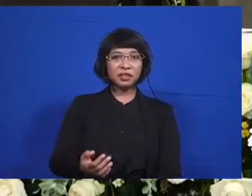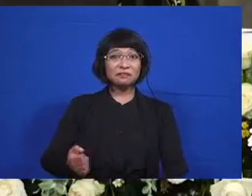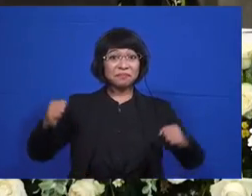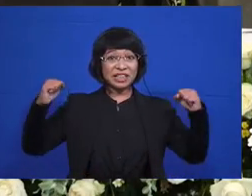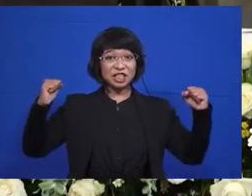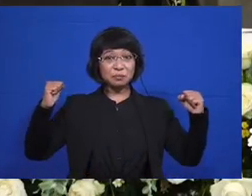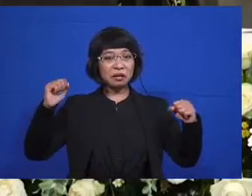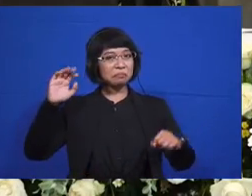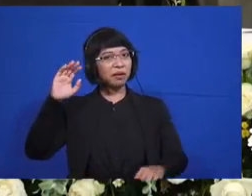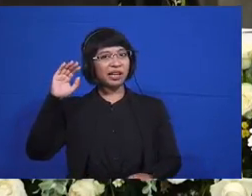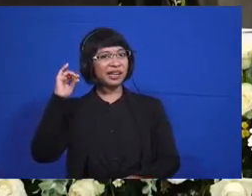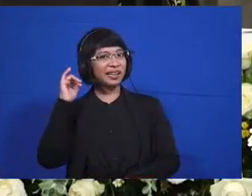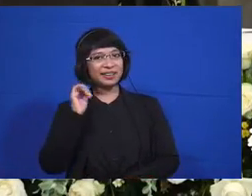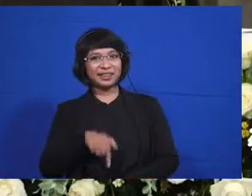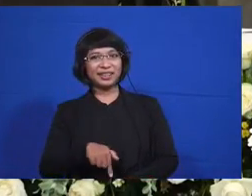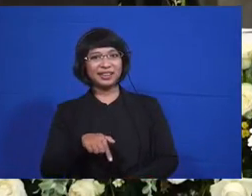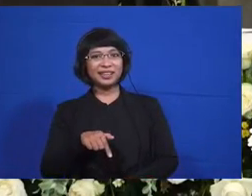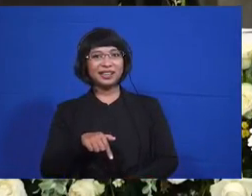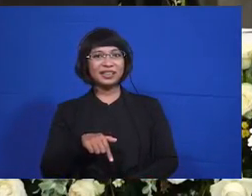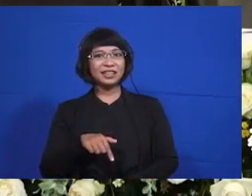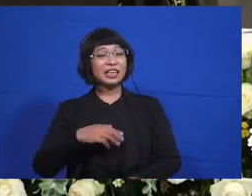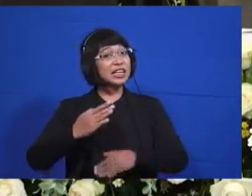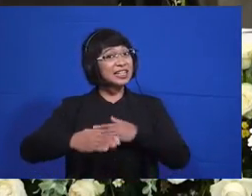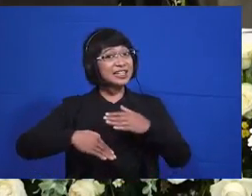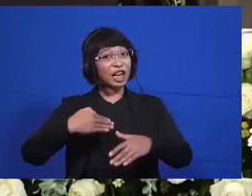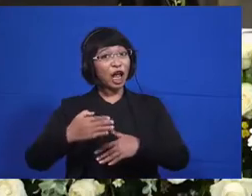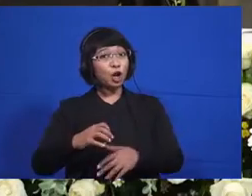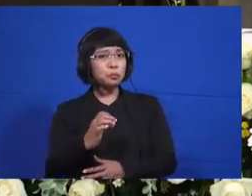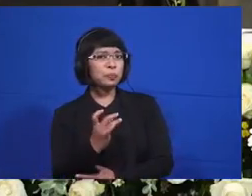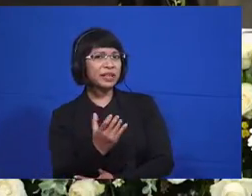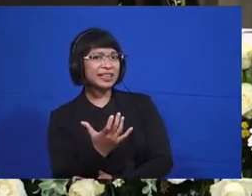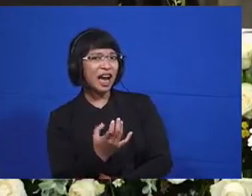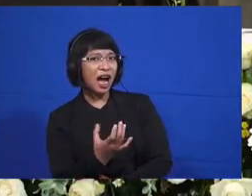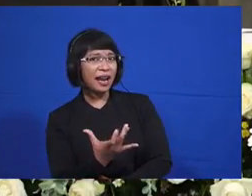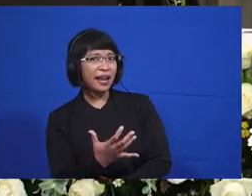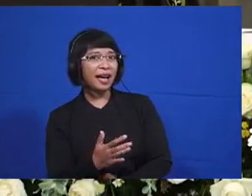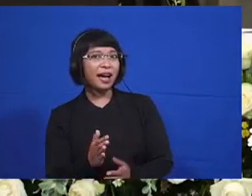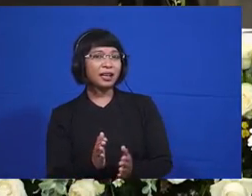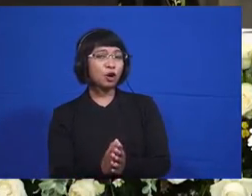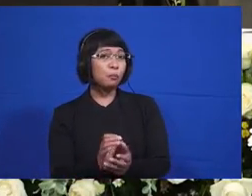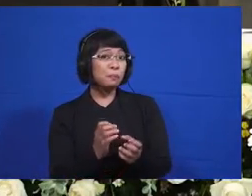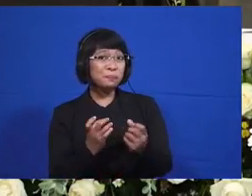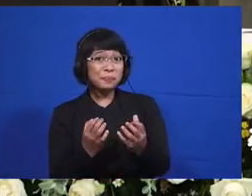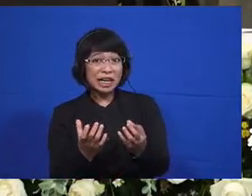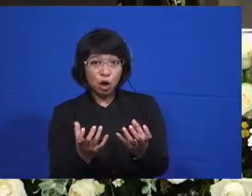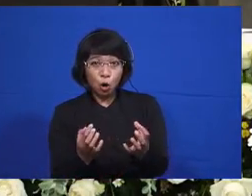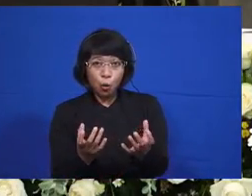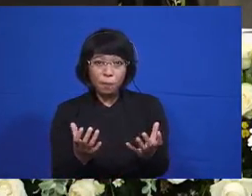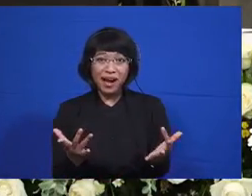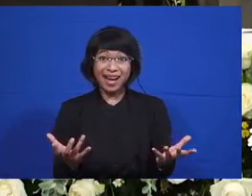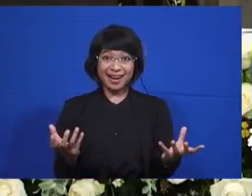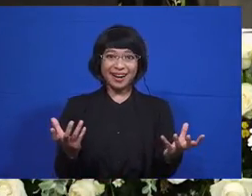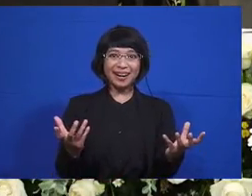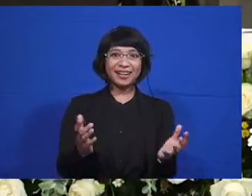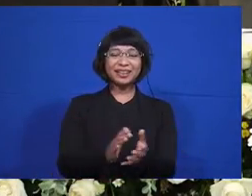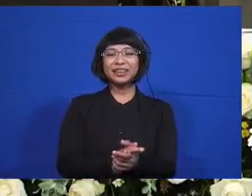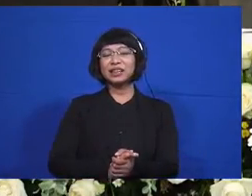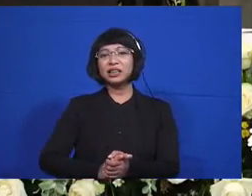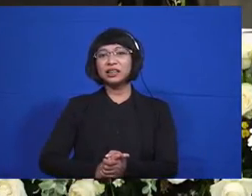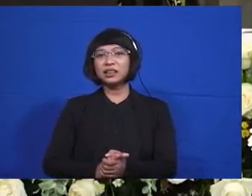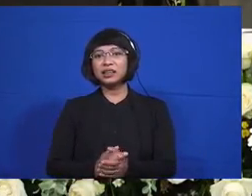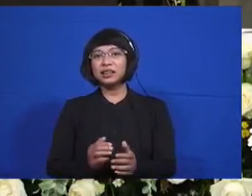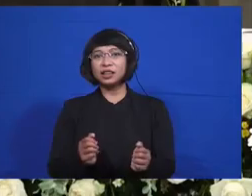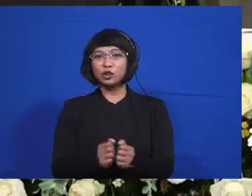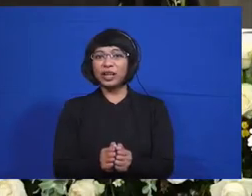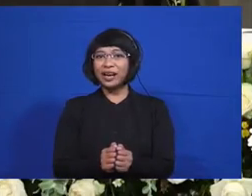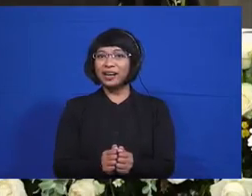ini akan tetap selalu bernyala-nyala, akan tetap selalu berkobar-kobar, kalau kita bisa selalu dekat pada